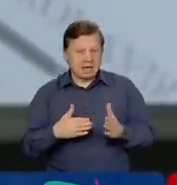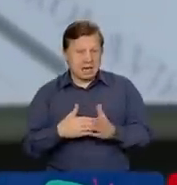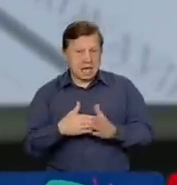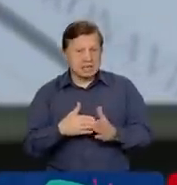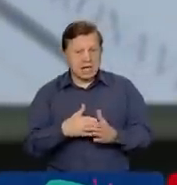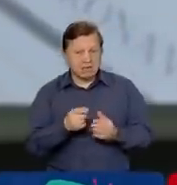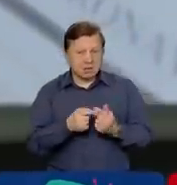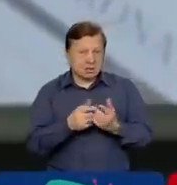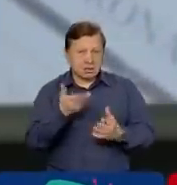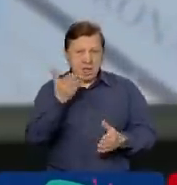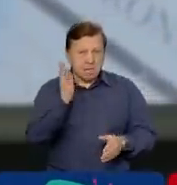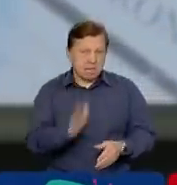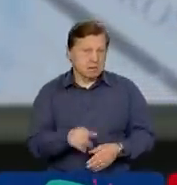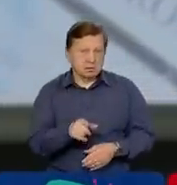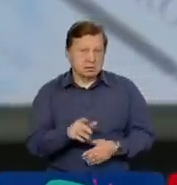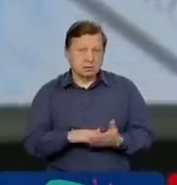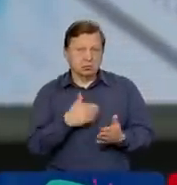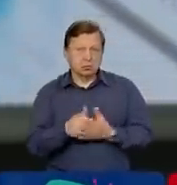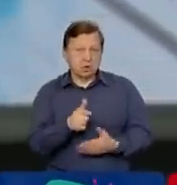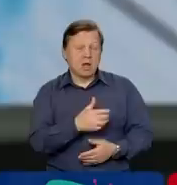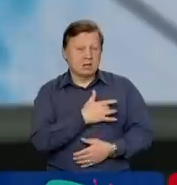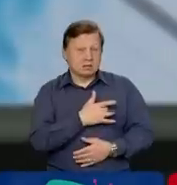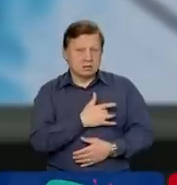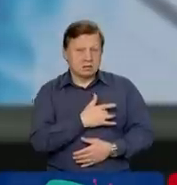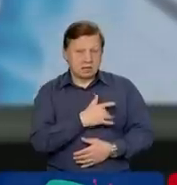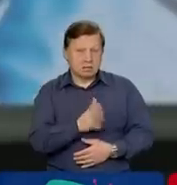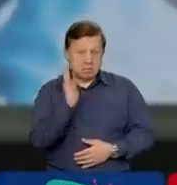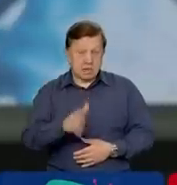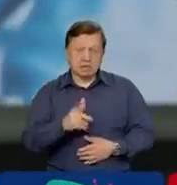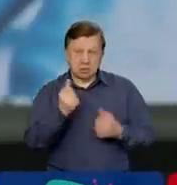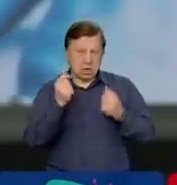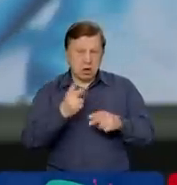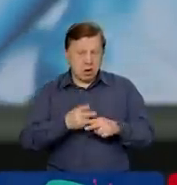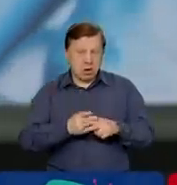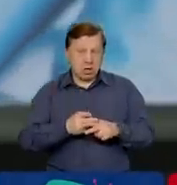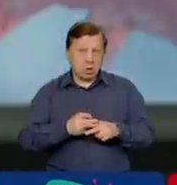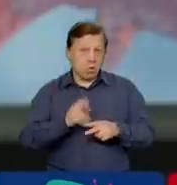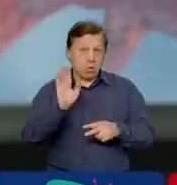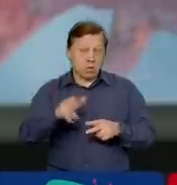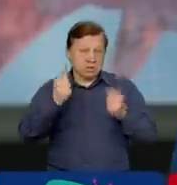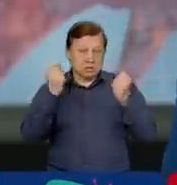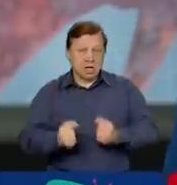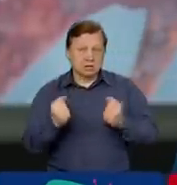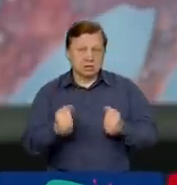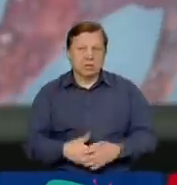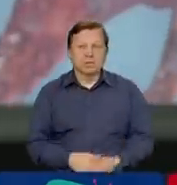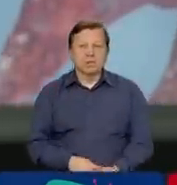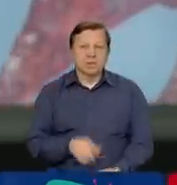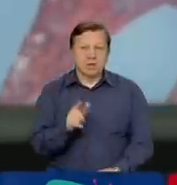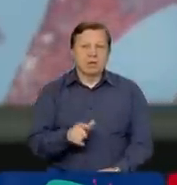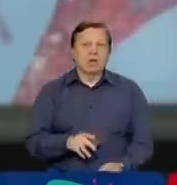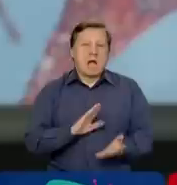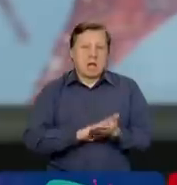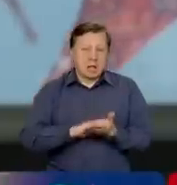takich osób z kardiomiopatią, na przykład tą rozszczeniową, będzie dużo cięższy. Trzy propozycje dla państwa. Kanapka z pomidorem to